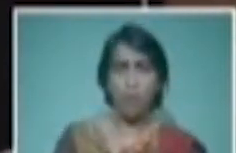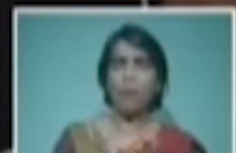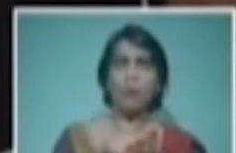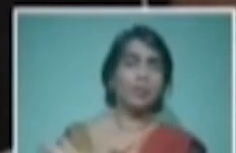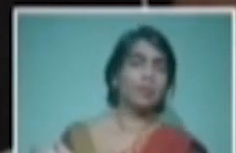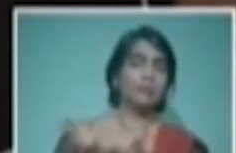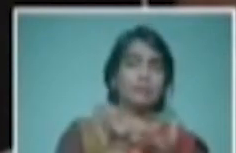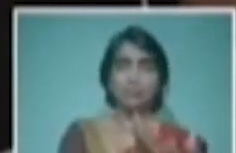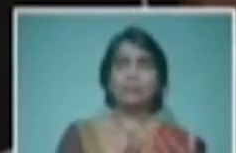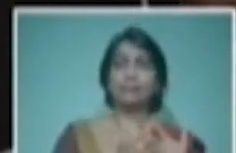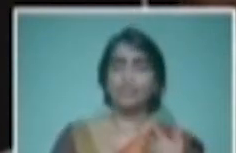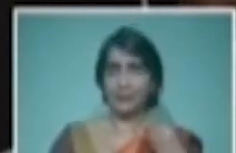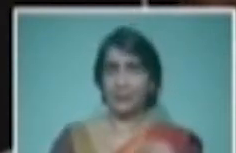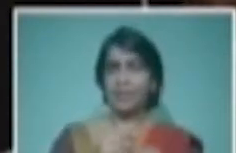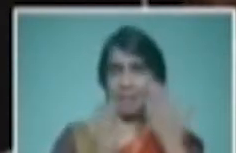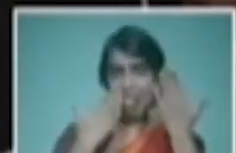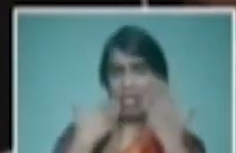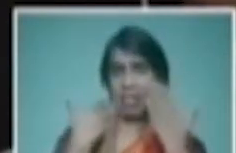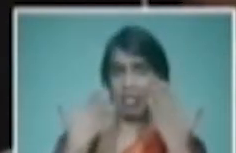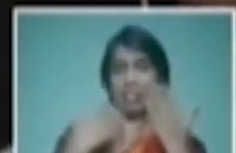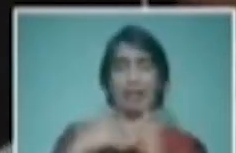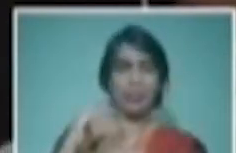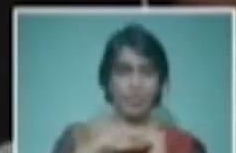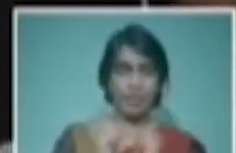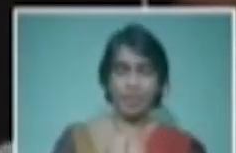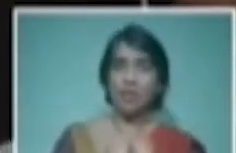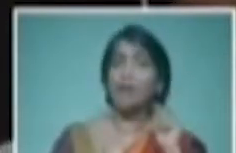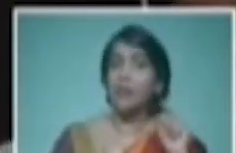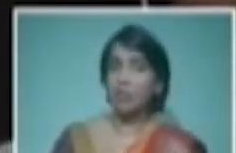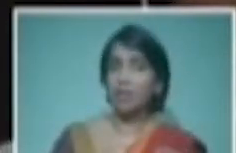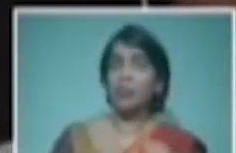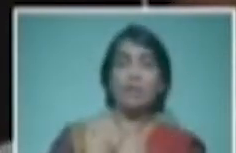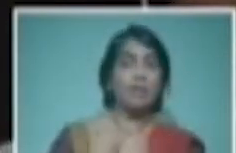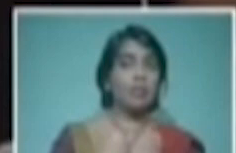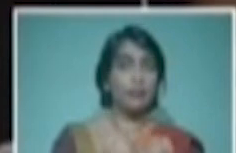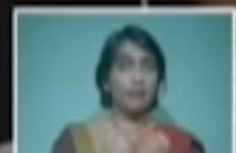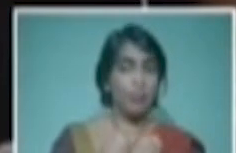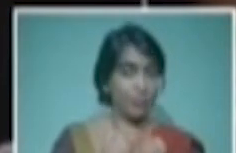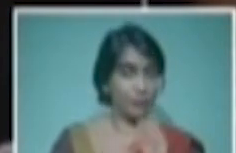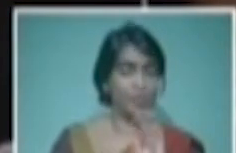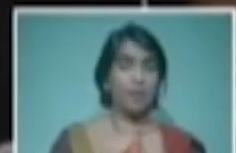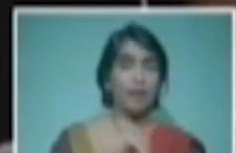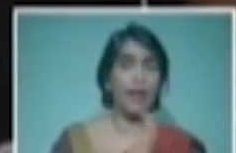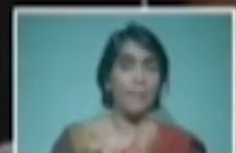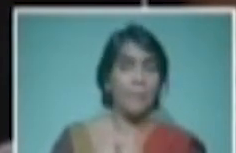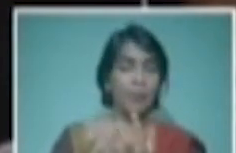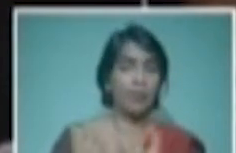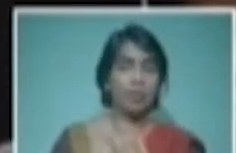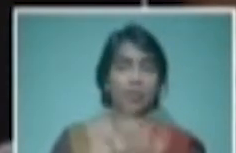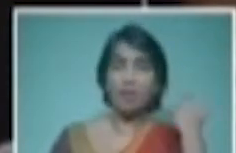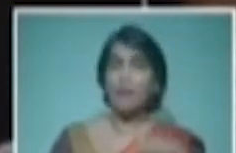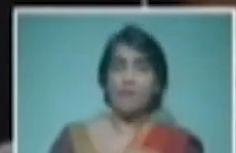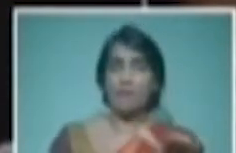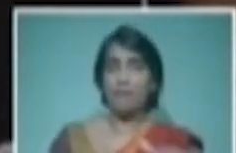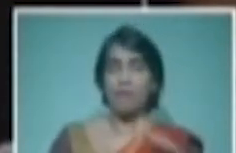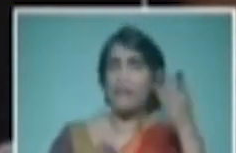මැටි කර්මාන්තේ කරන්නේ අතින් කරන කර්මාන්ත. ඉතින් මේකට ඒව ප්‍රවාහණය කරන්න සහ ඒ මැටි ගන්න එදානම් ඉඩම් වෙන් කරලා තිබුණ